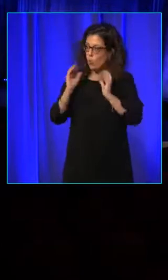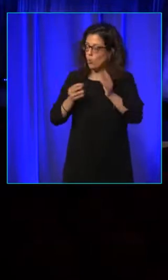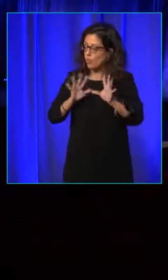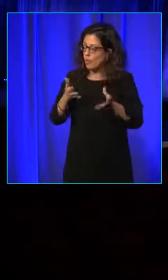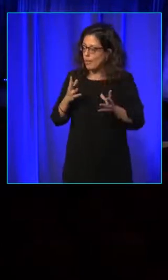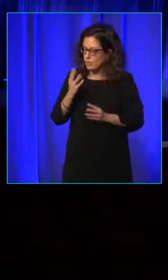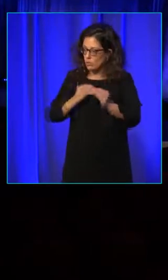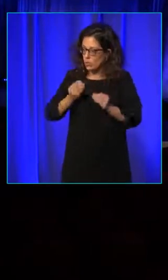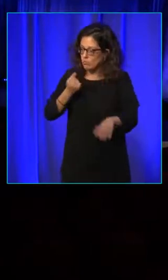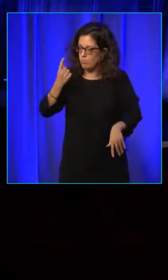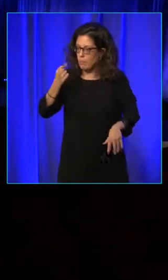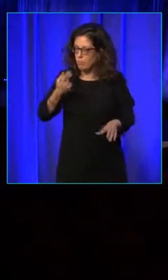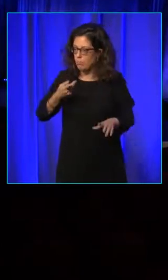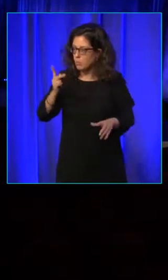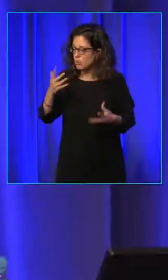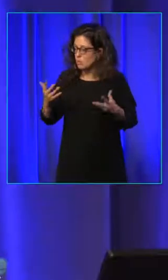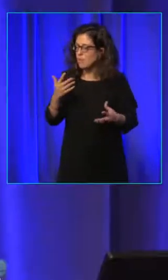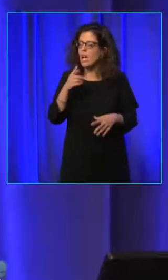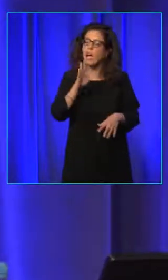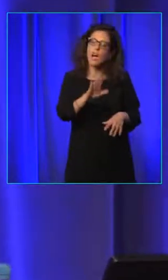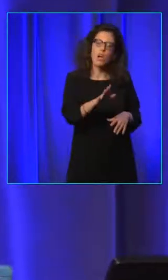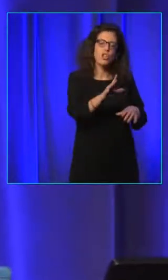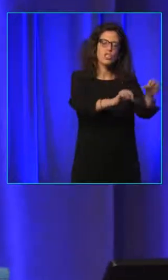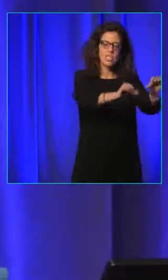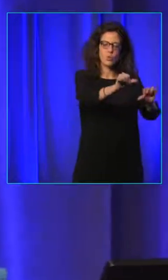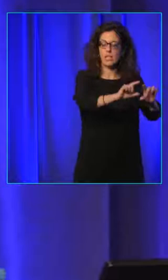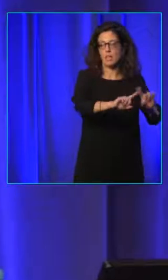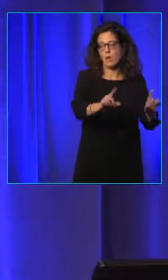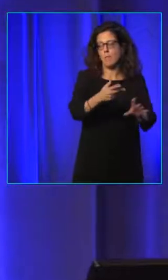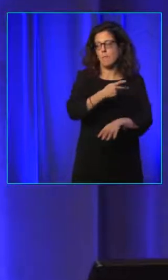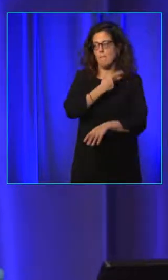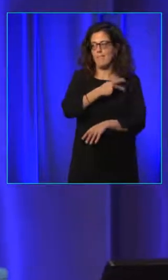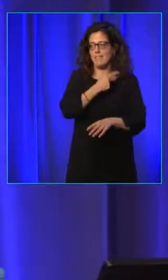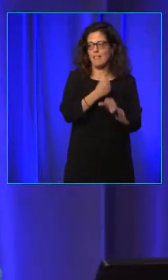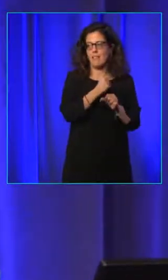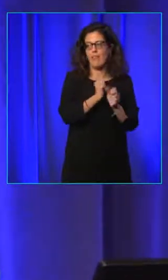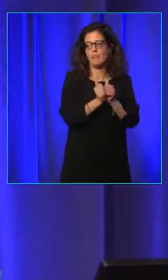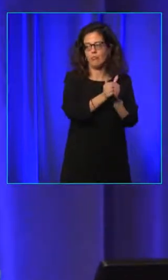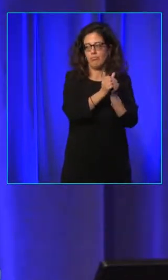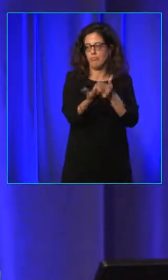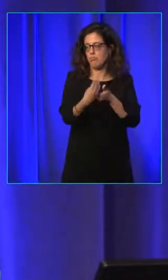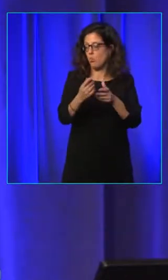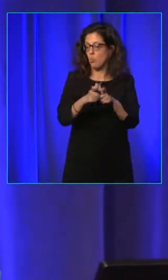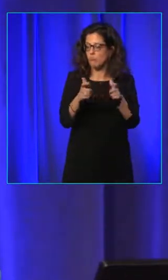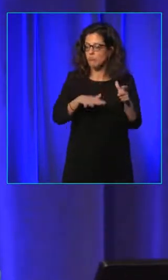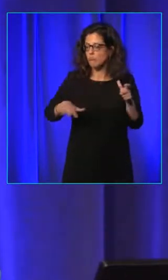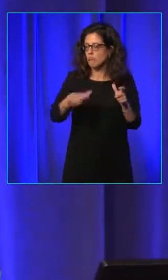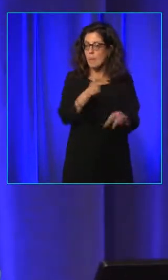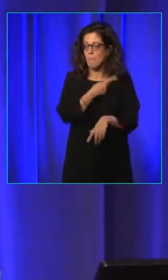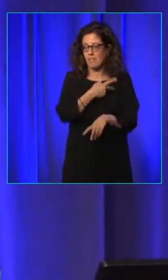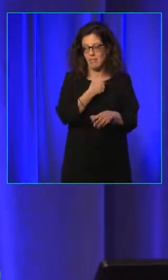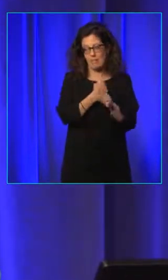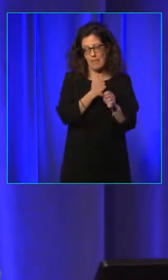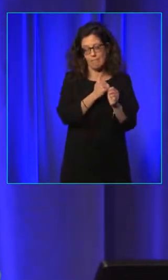Ce que je fais, c'est que je travaille en collaboration étroite, pas avec les chirurgiens, mais avec les médecins à l'INSEP qui suivent. Et je leur demande de